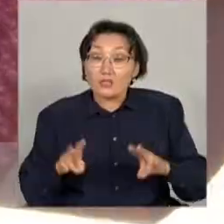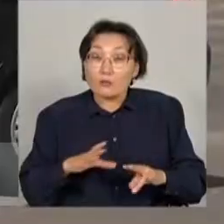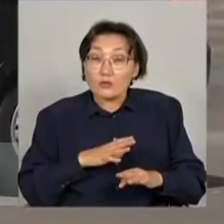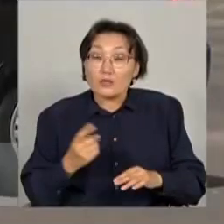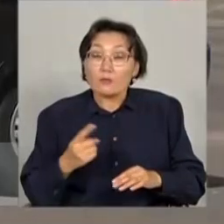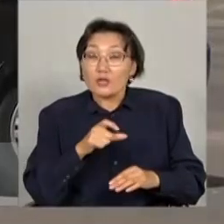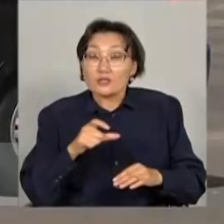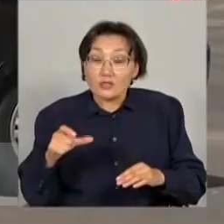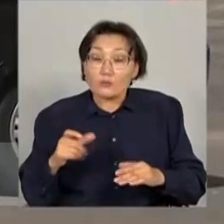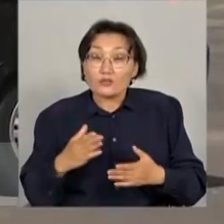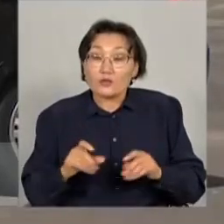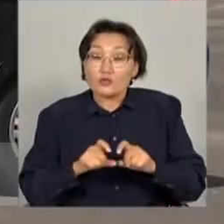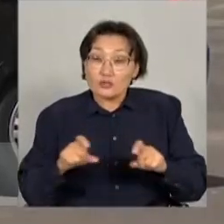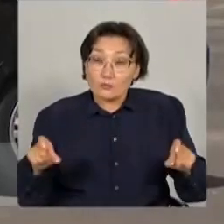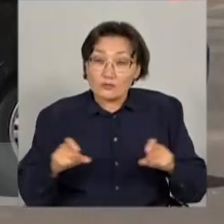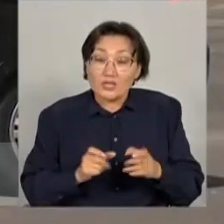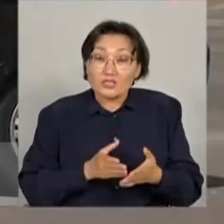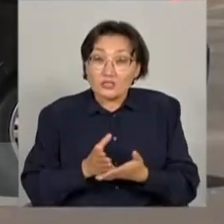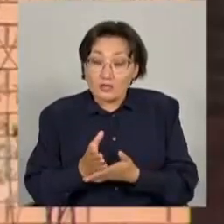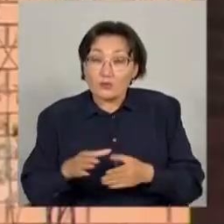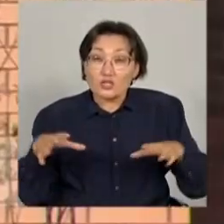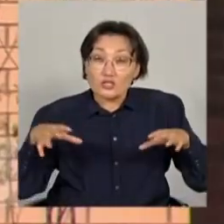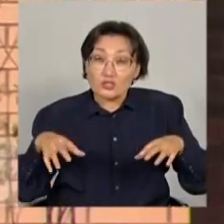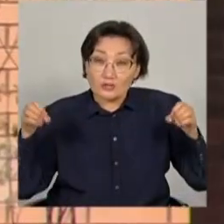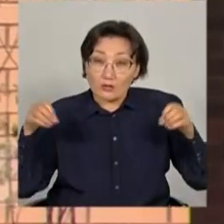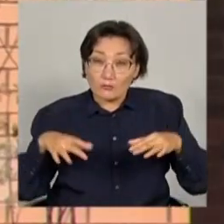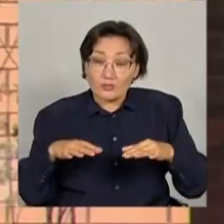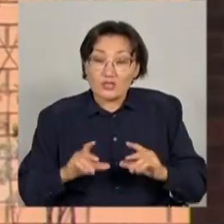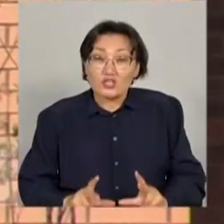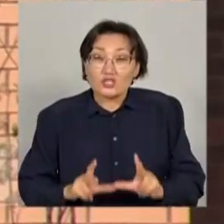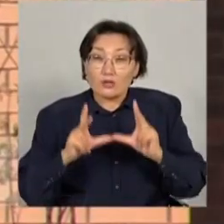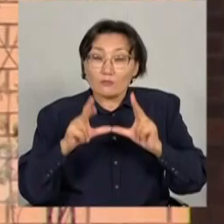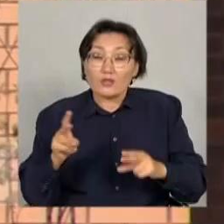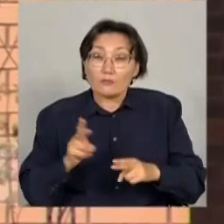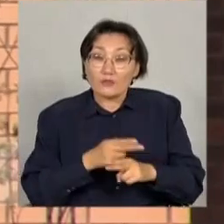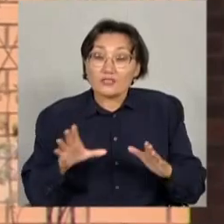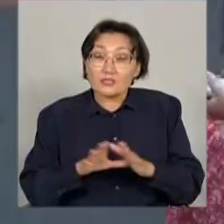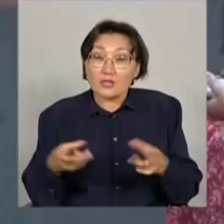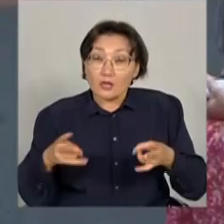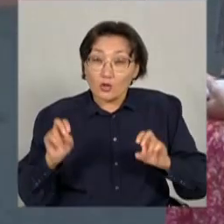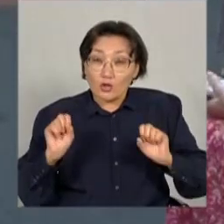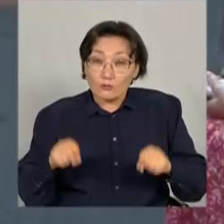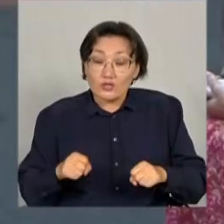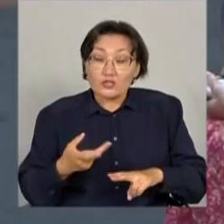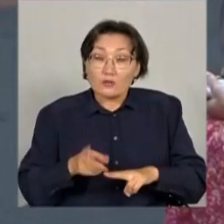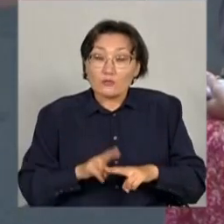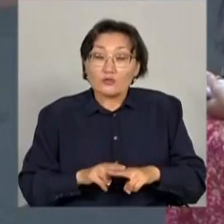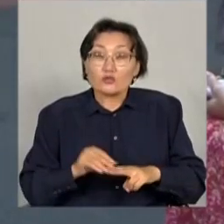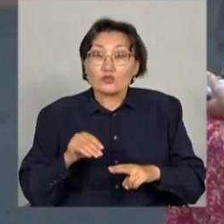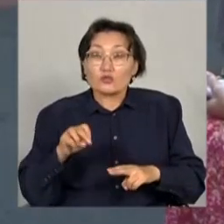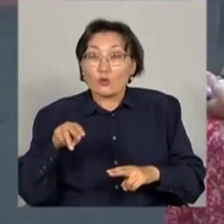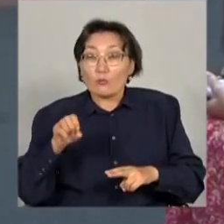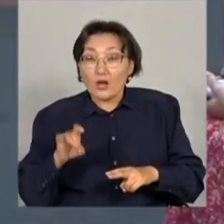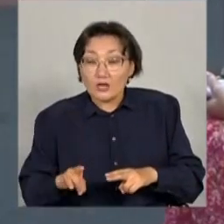бірінші қабатта орналасқан дүкендер кіреберісінің шамдары мен жедел сатылар жарықсыз қалғалы тұр. Себебі G-Park